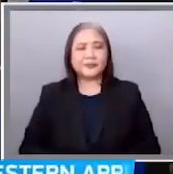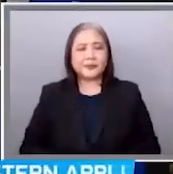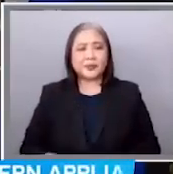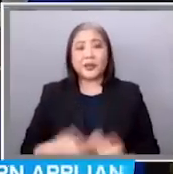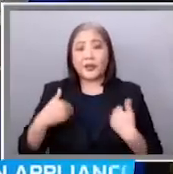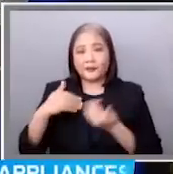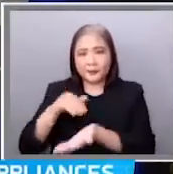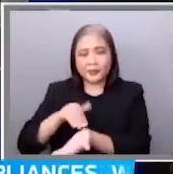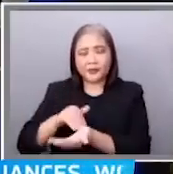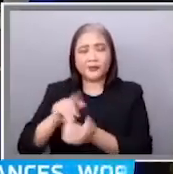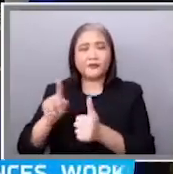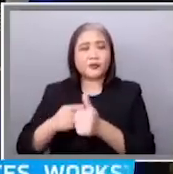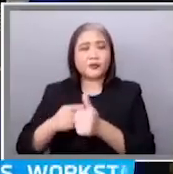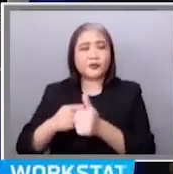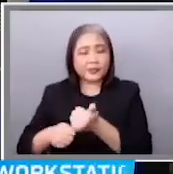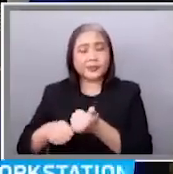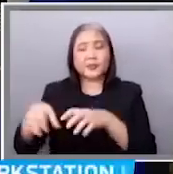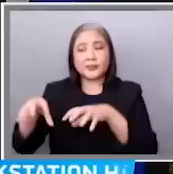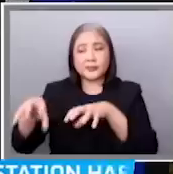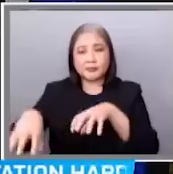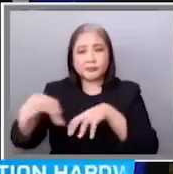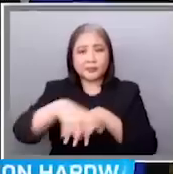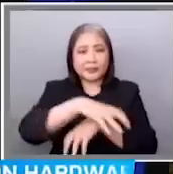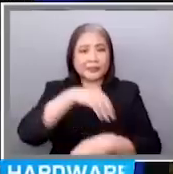ng sementeryo. Rafi?